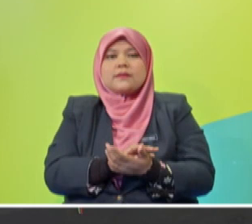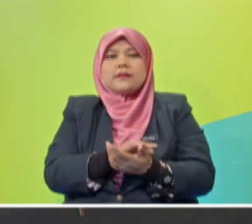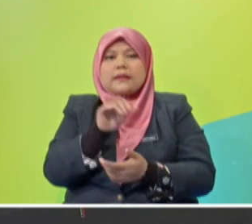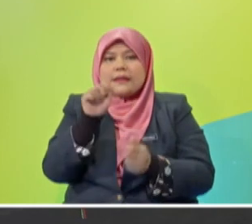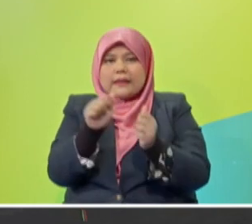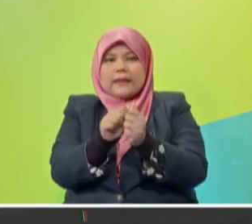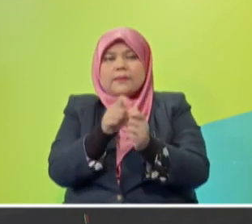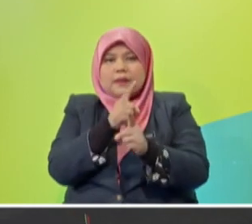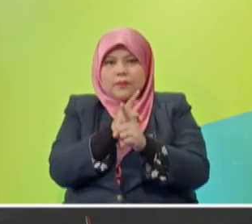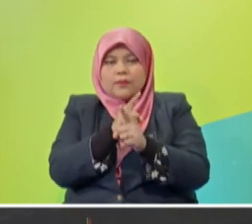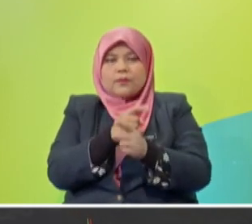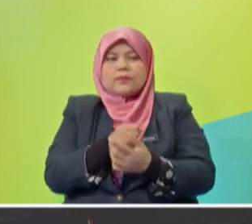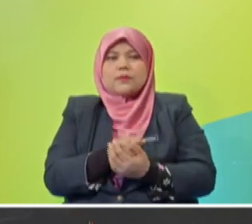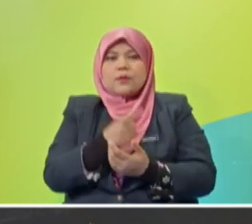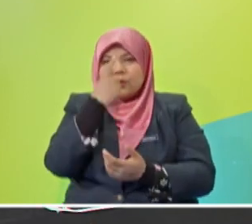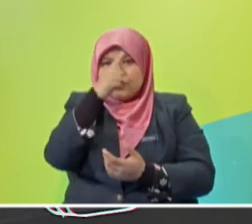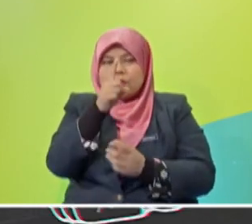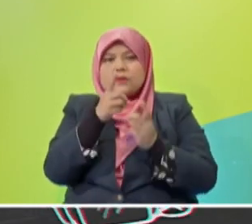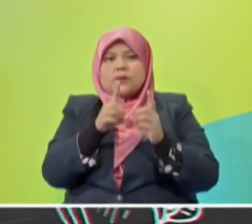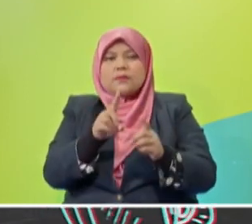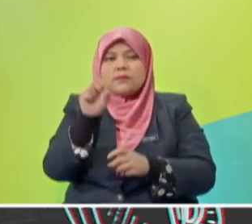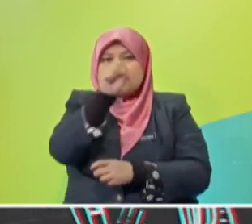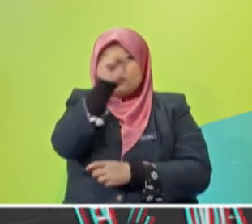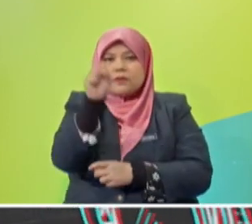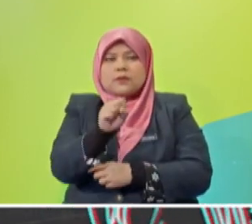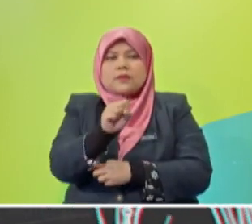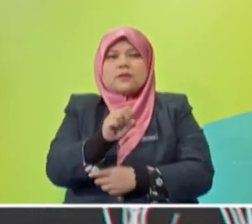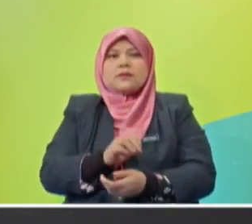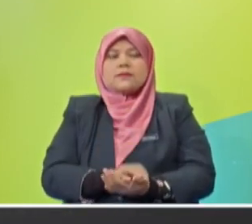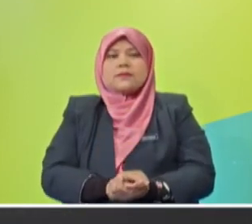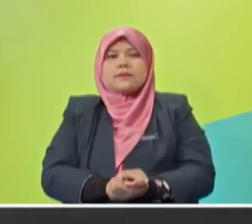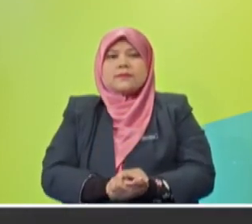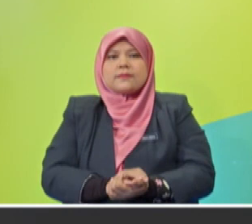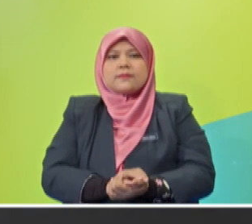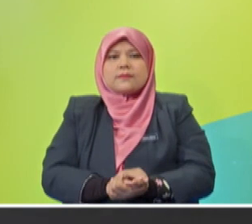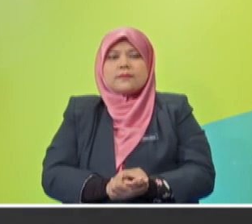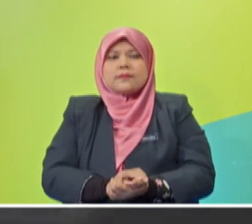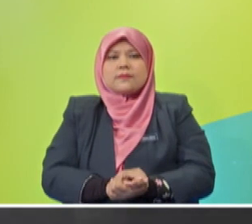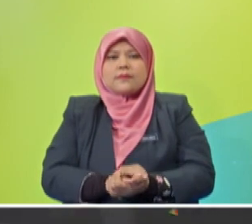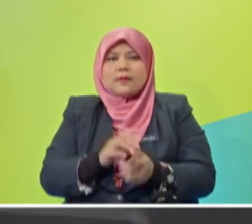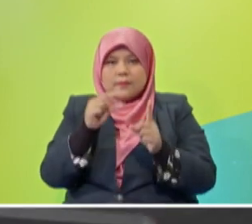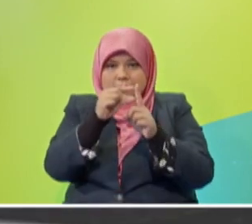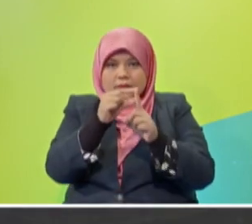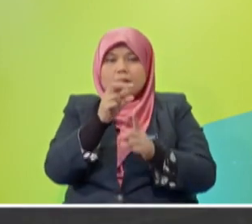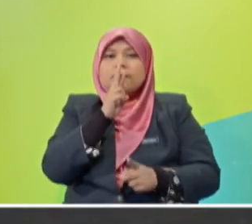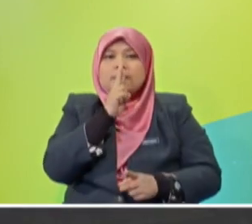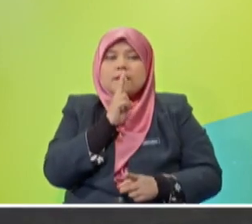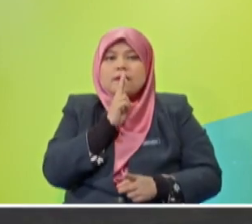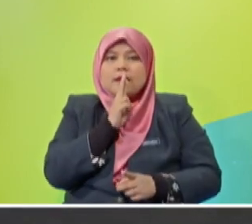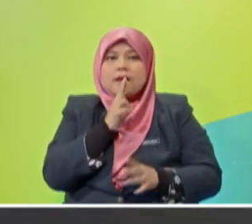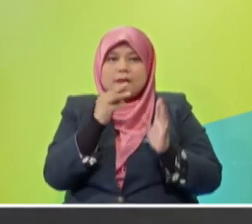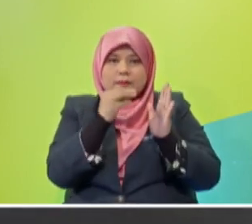memproses produk, seterusnya membawa produk tersebut ke tempat untuk dijual. Jadi yang perkataan berwarna merah itu adalah